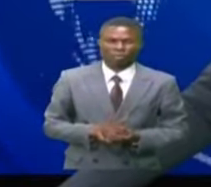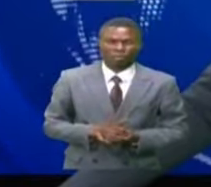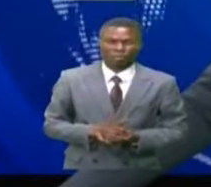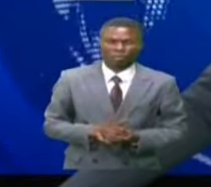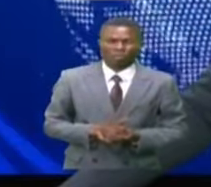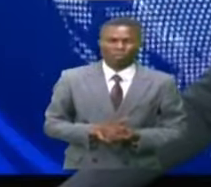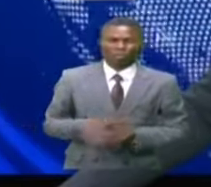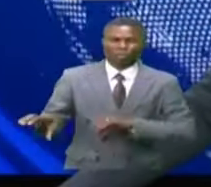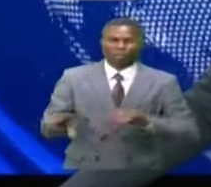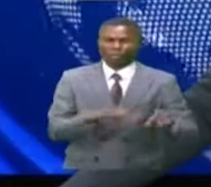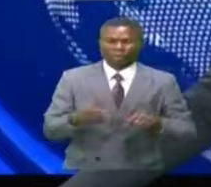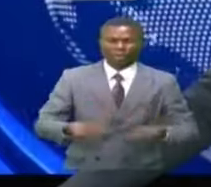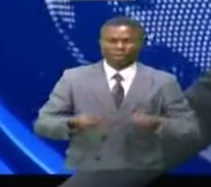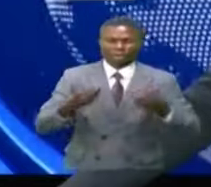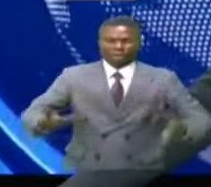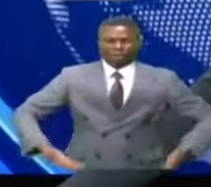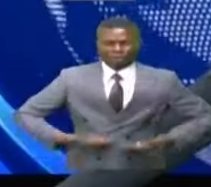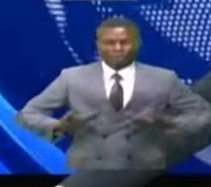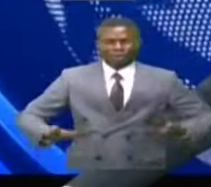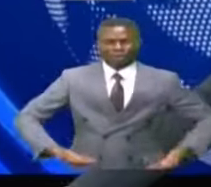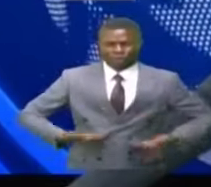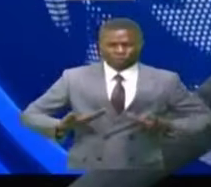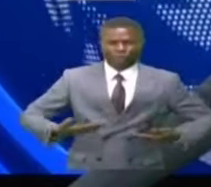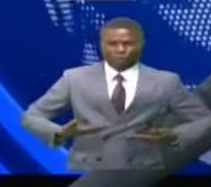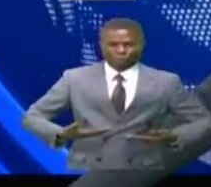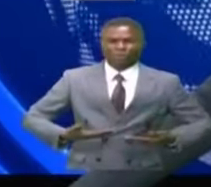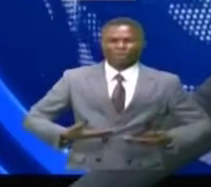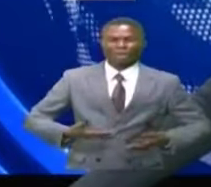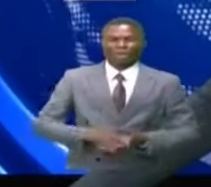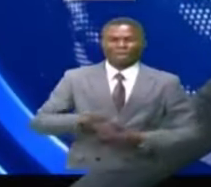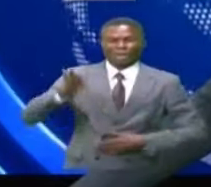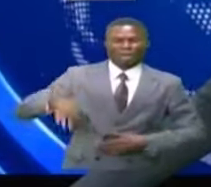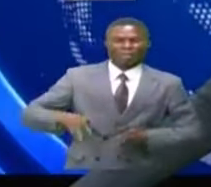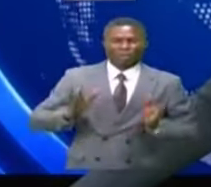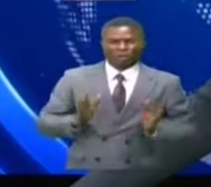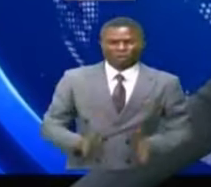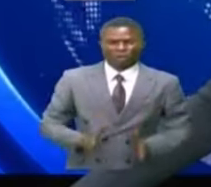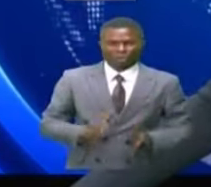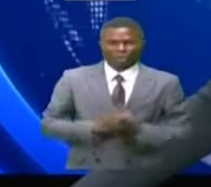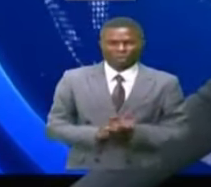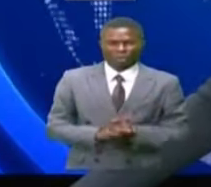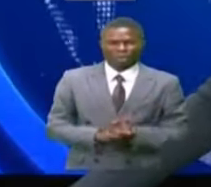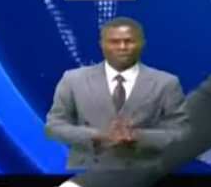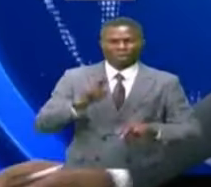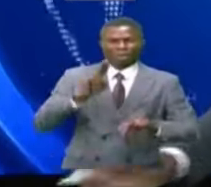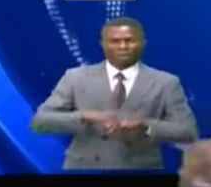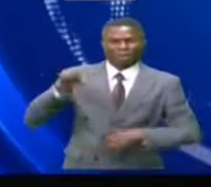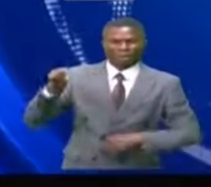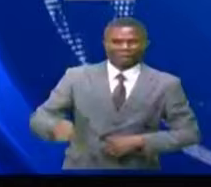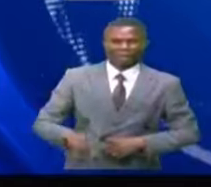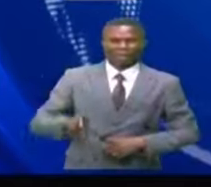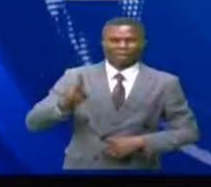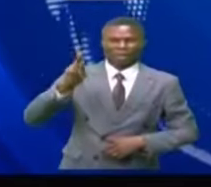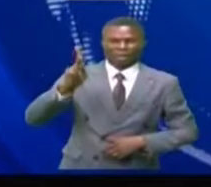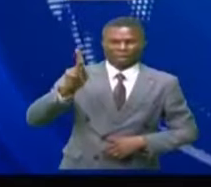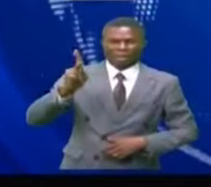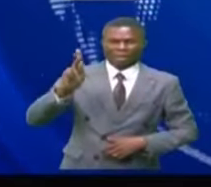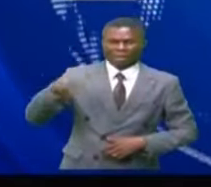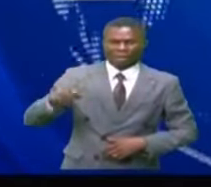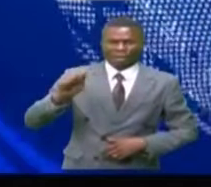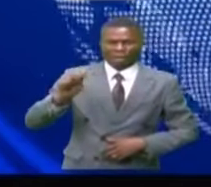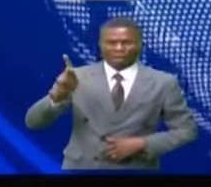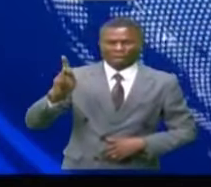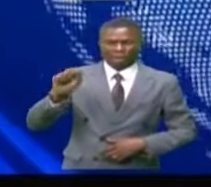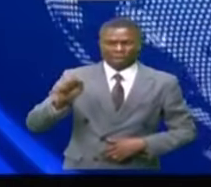C'est une action qui réjouit le cœur de ses principaux bénéficiaires, le démuni résident dans le quartier Pakajuma, à Kinshasa, ont